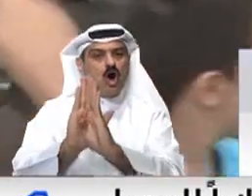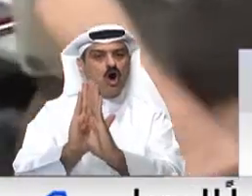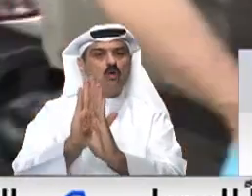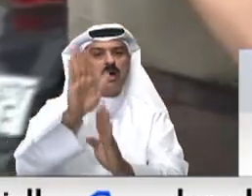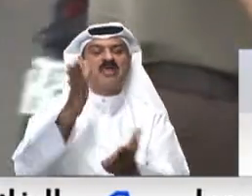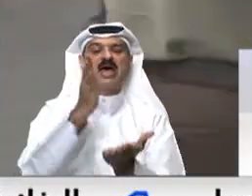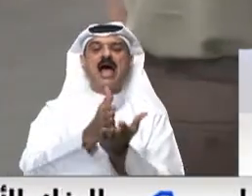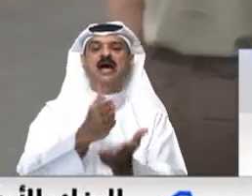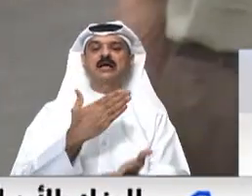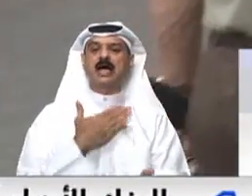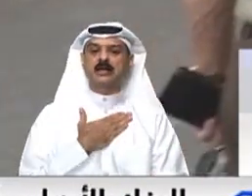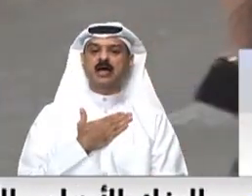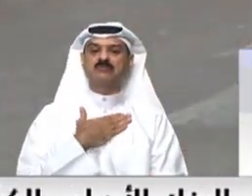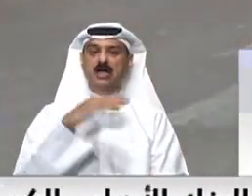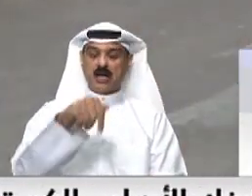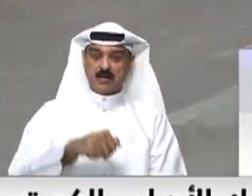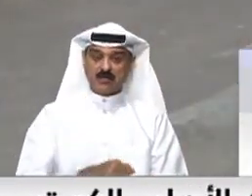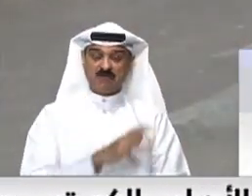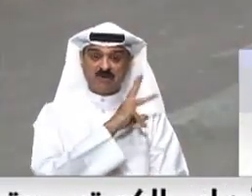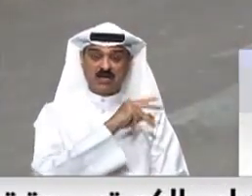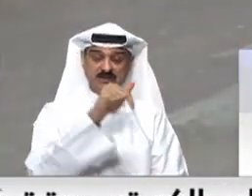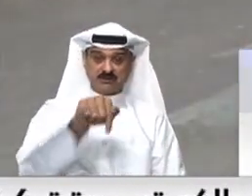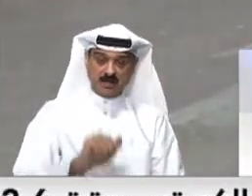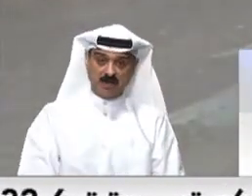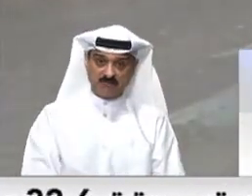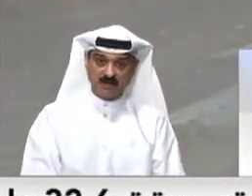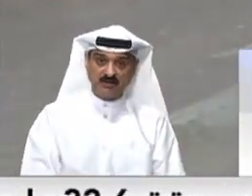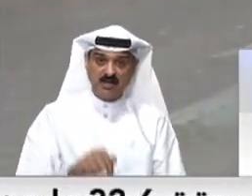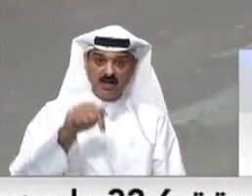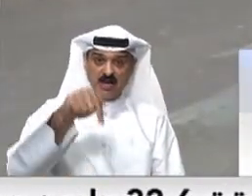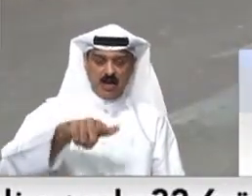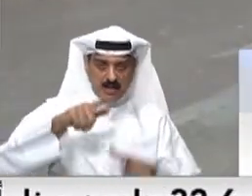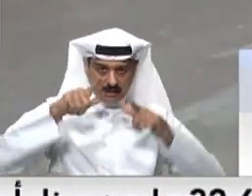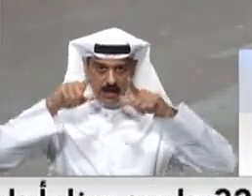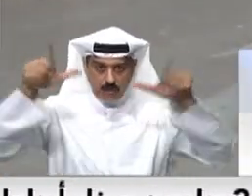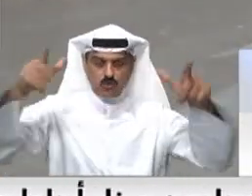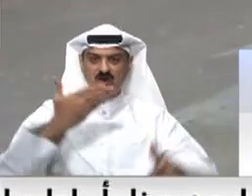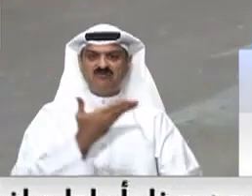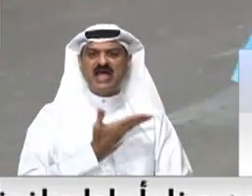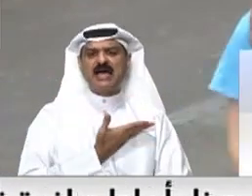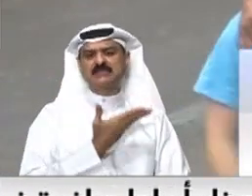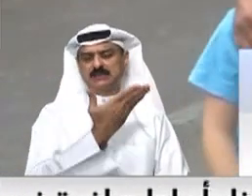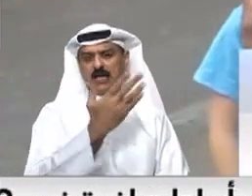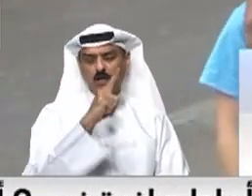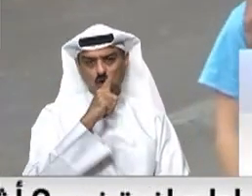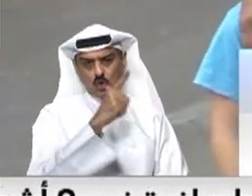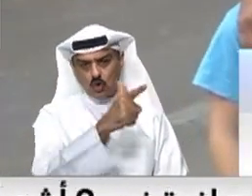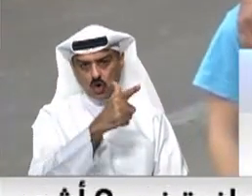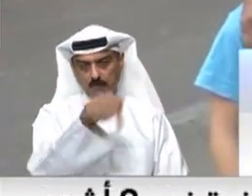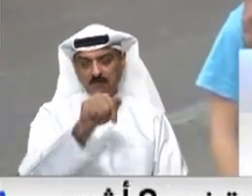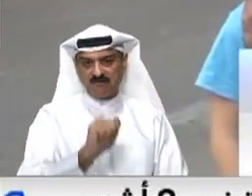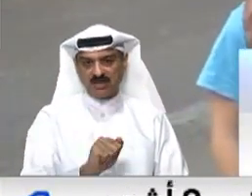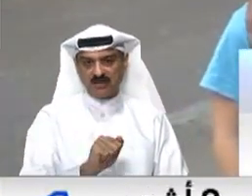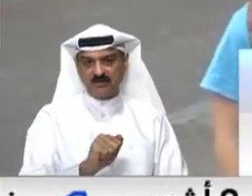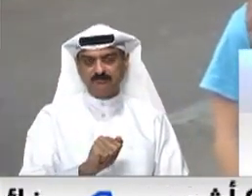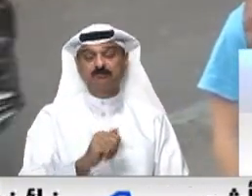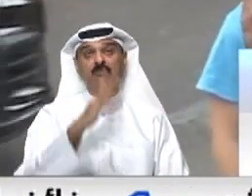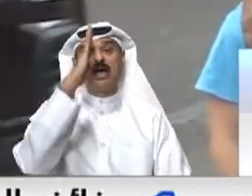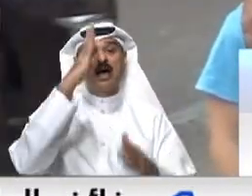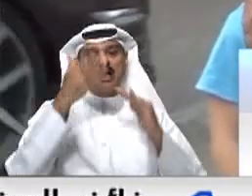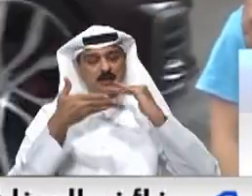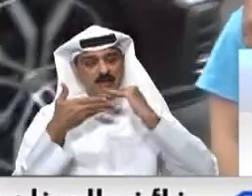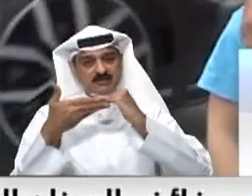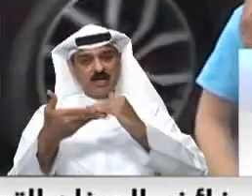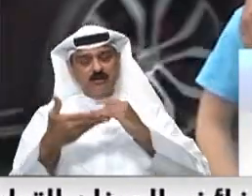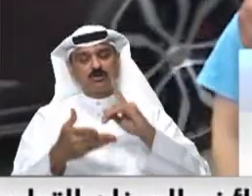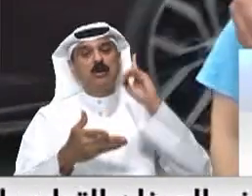فلسطيني في هالبلد يقاوم بالطريقة اللي بشوفها. رسالتنا لغزة ولأهل غزة في البداية الله يكون معونكم، الله